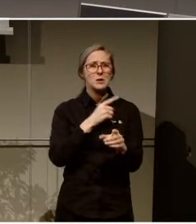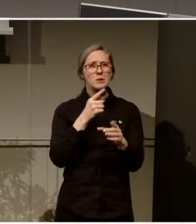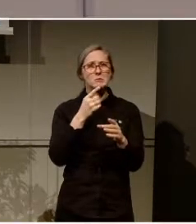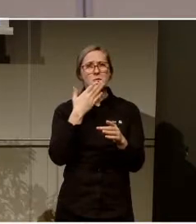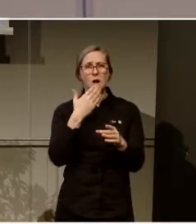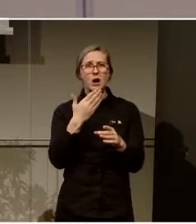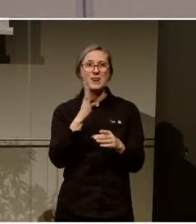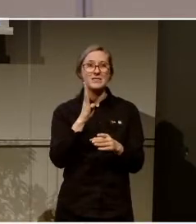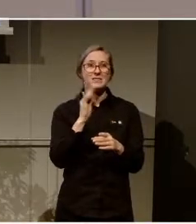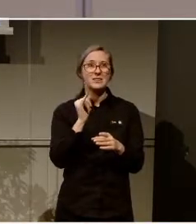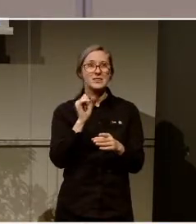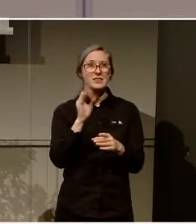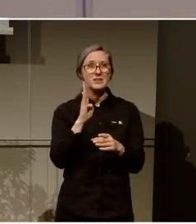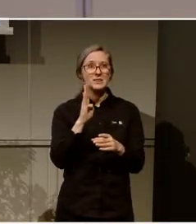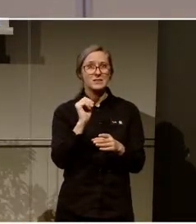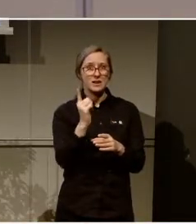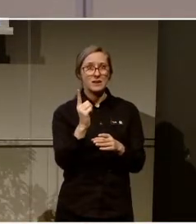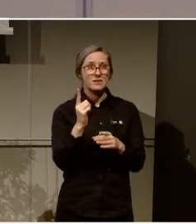Digidelcenter skapas,